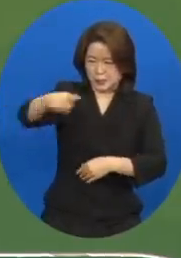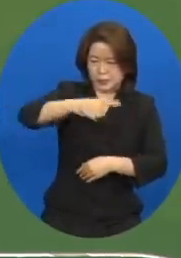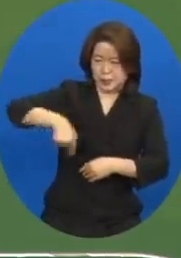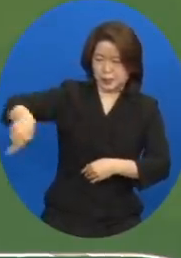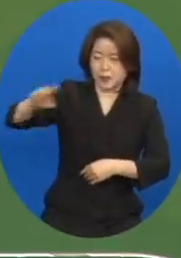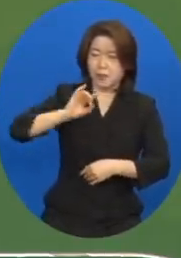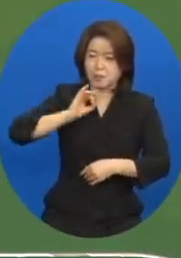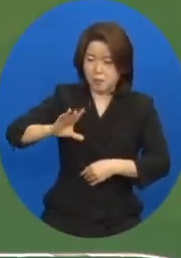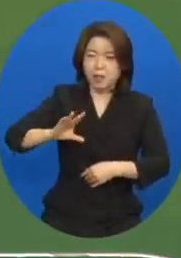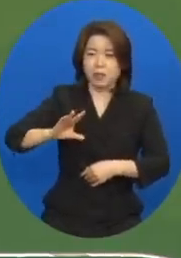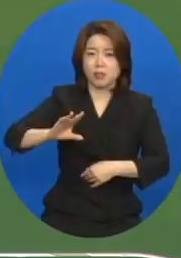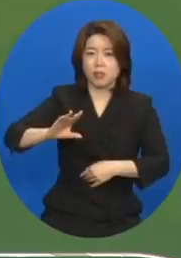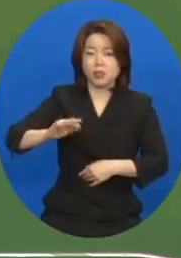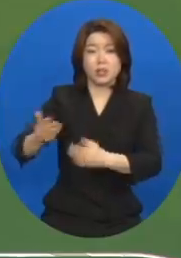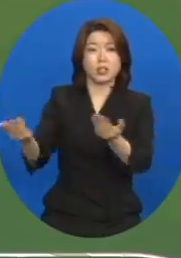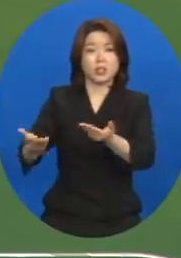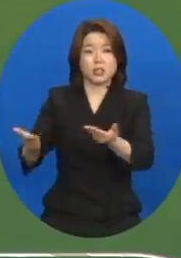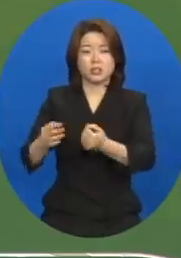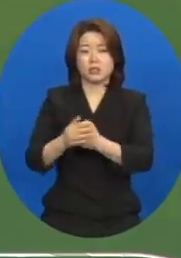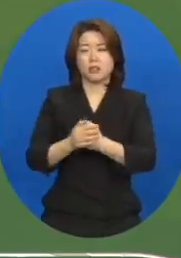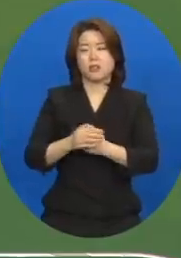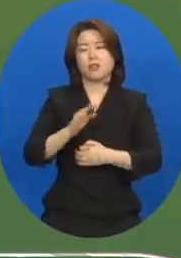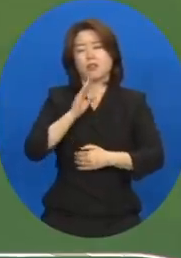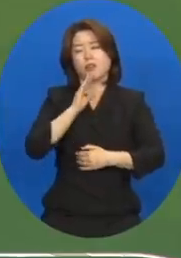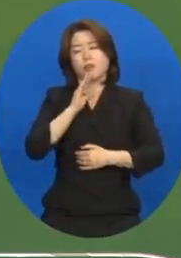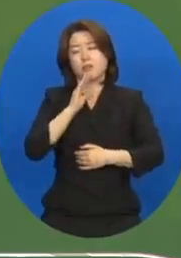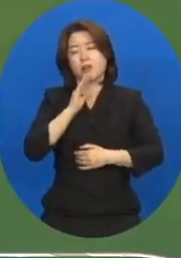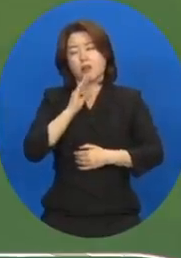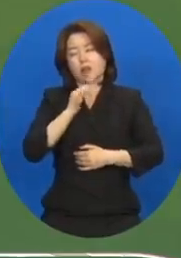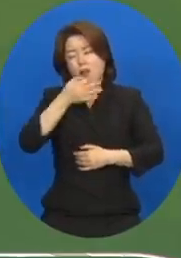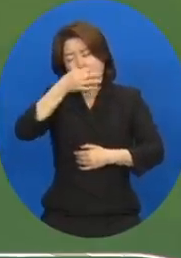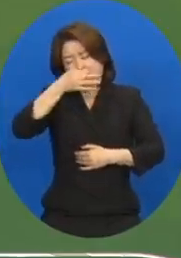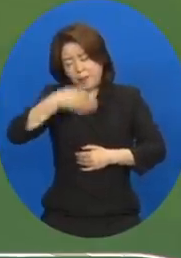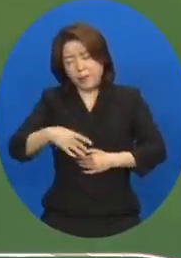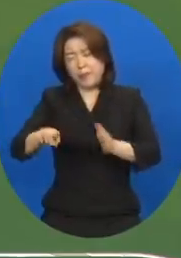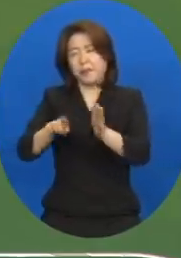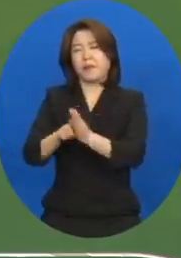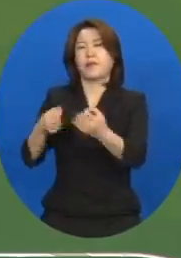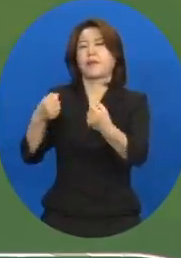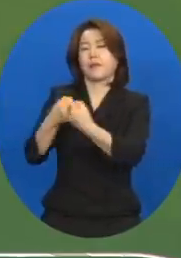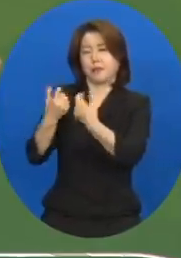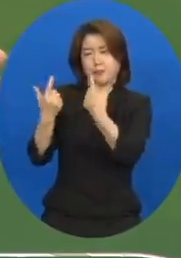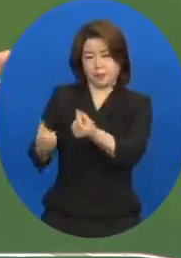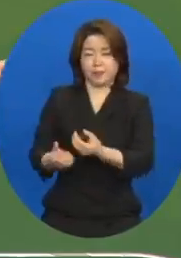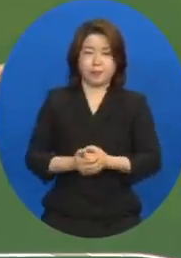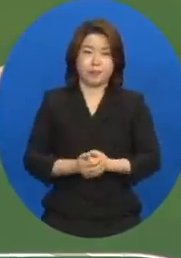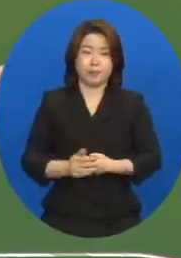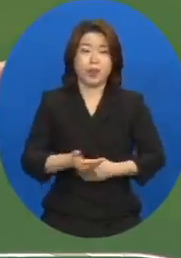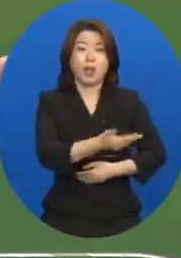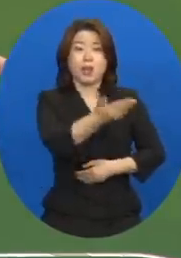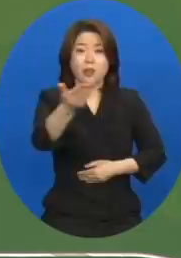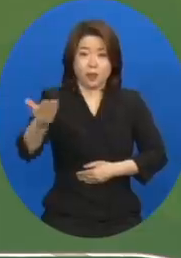돌아야 하는 일이 정말 무서운 믿음의 싸움입니다. 여러분 중에도